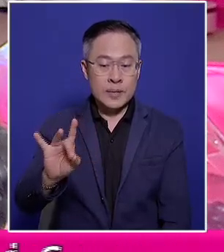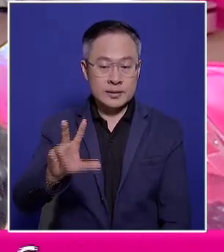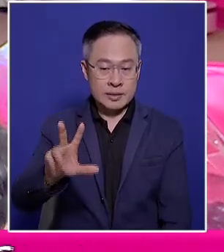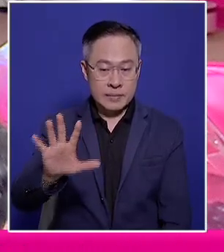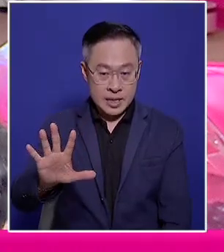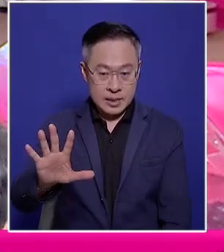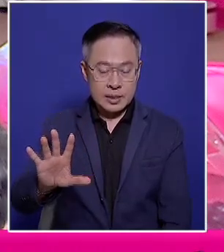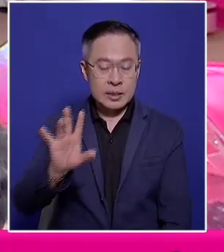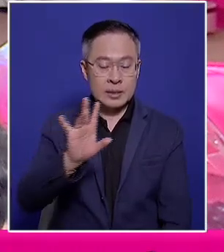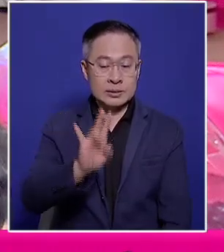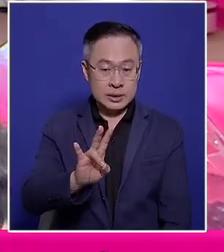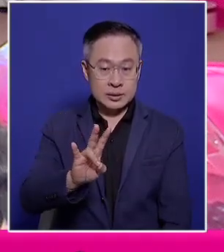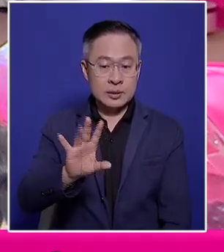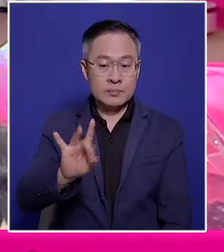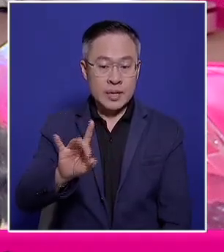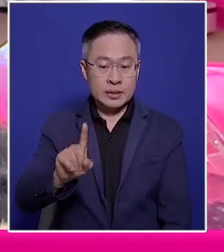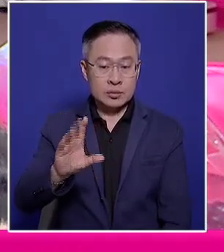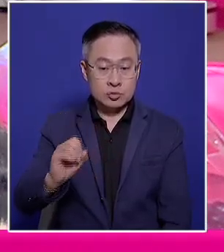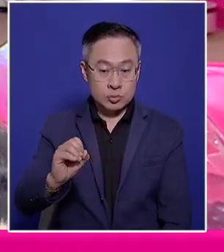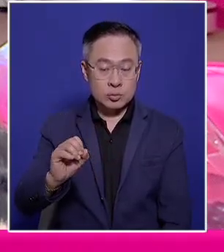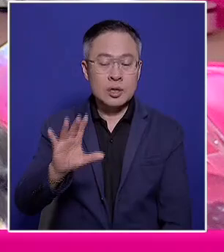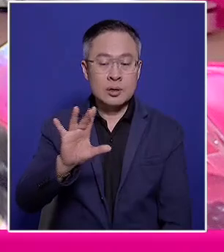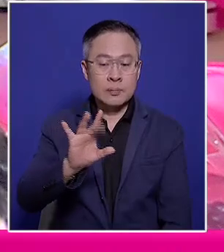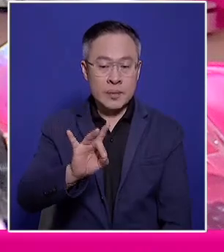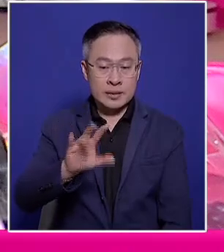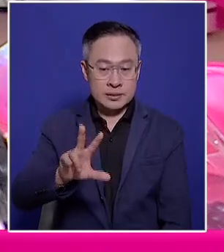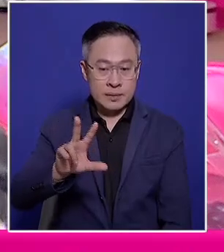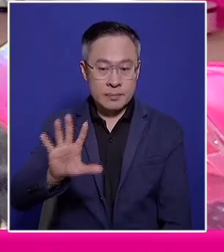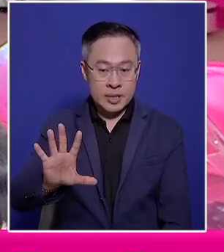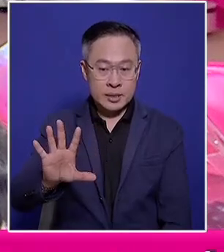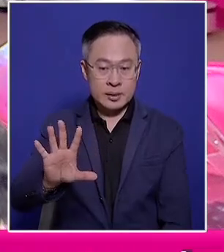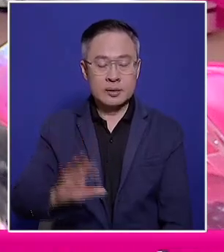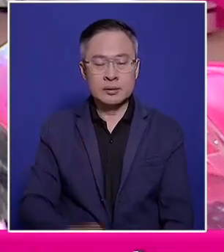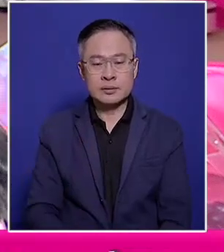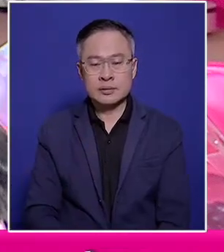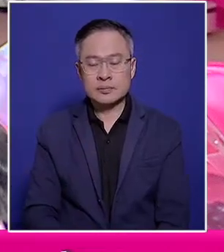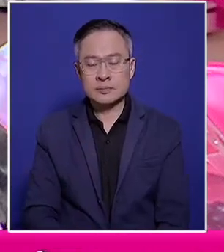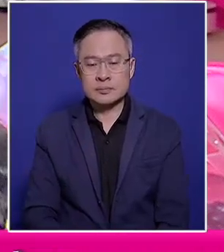835 7 810 835